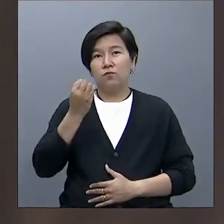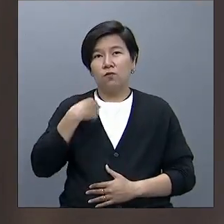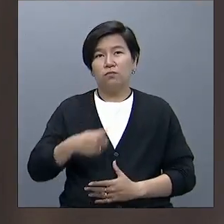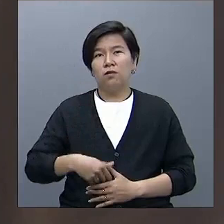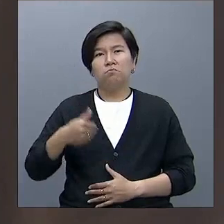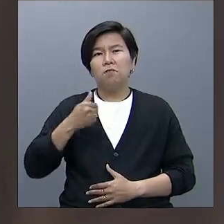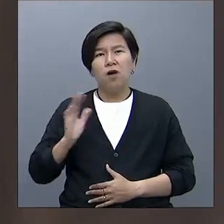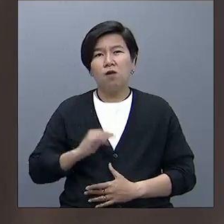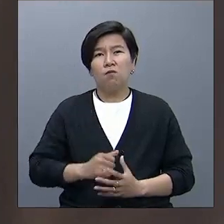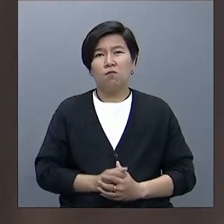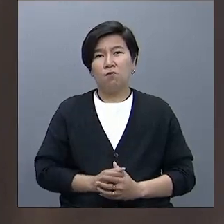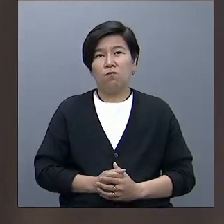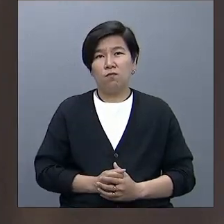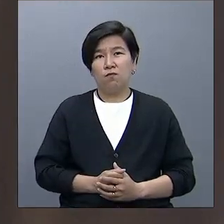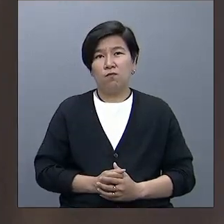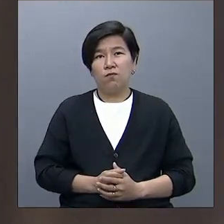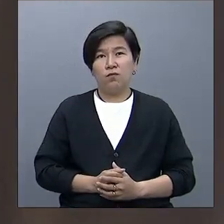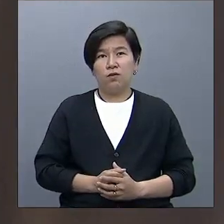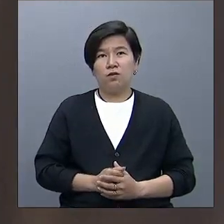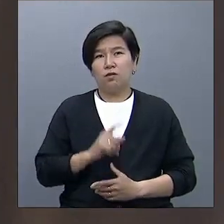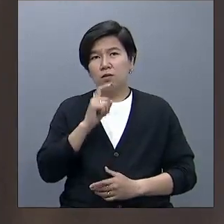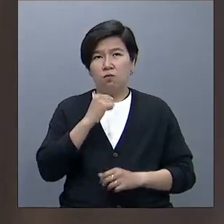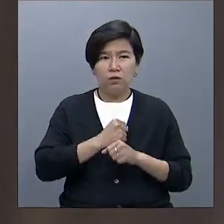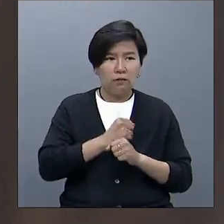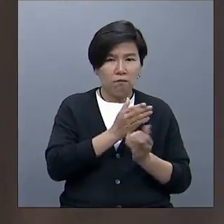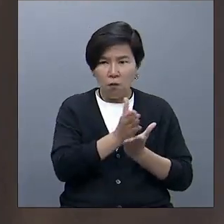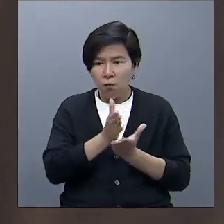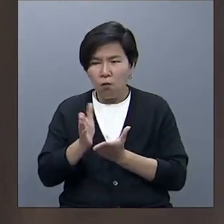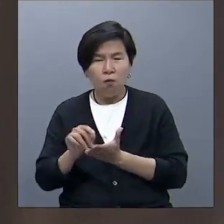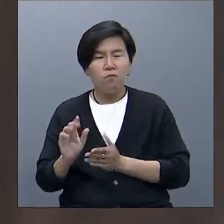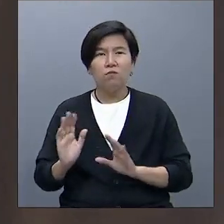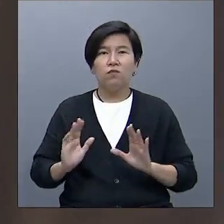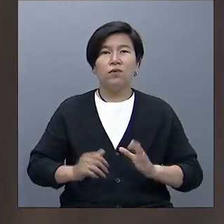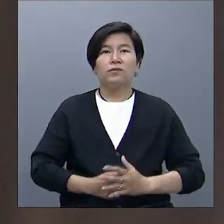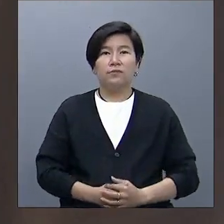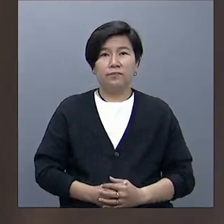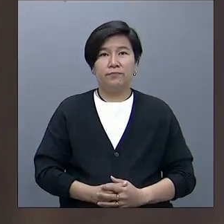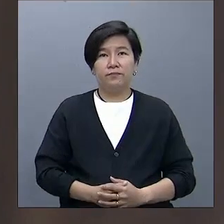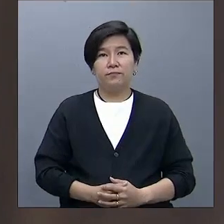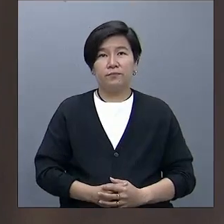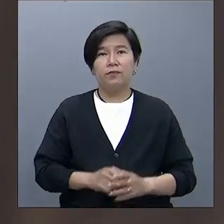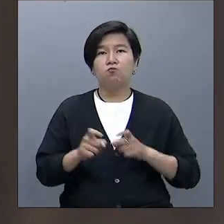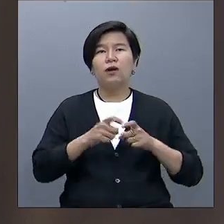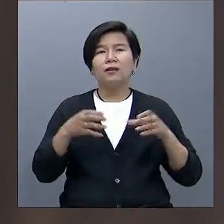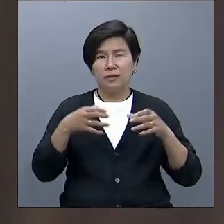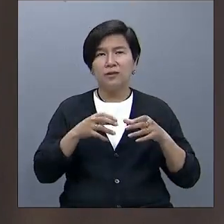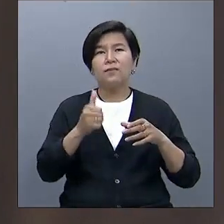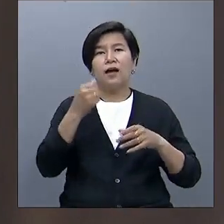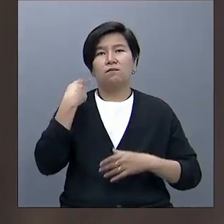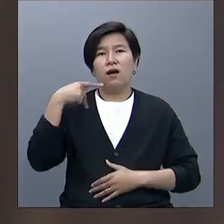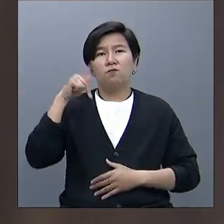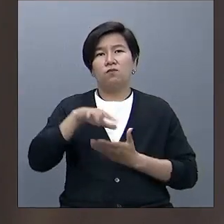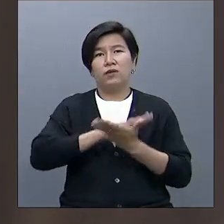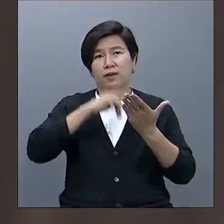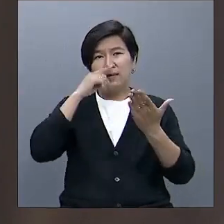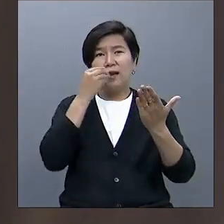พี่ไม่ไหวแล้วเพราะว่ามันหลายหน้างานเดี๋ยวเราจะทำอะไรไม่ดีสักอย่างนึงอะไรเงี้ยก็เลยถ้าเป็นผู้จัดการทีมก็สามารถทำประโยชน์ให้กับชาติไ